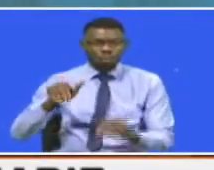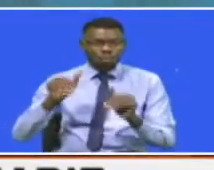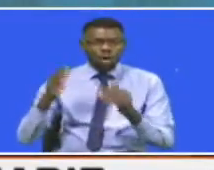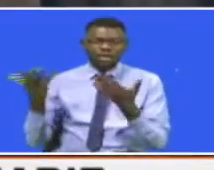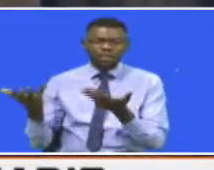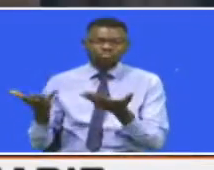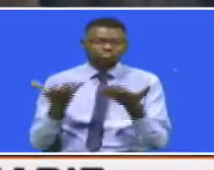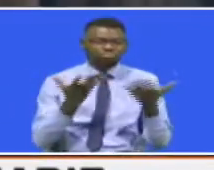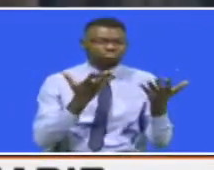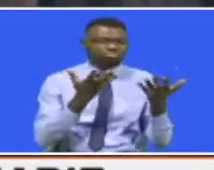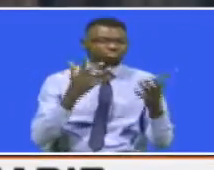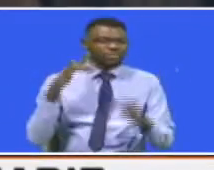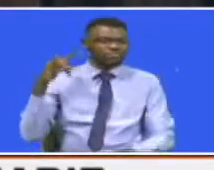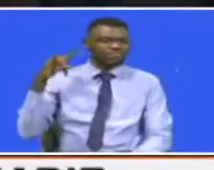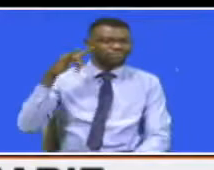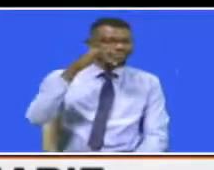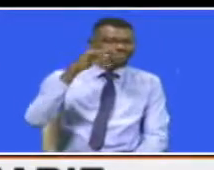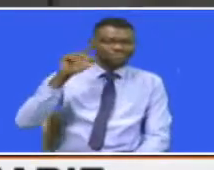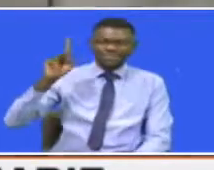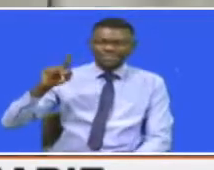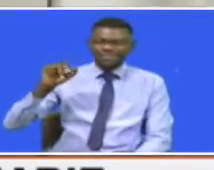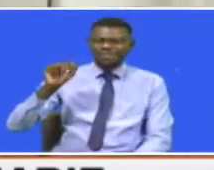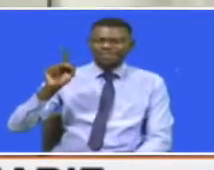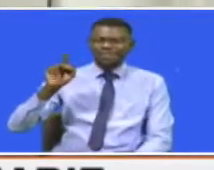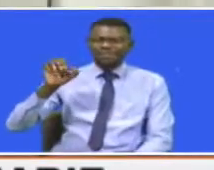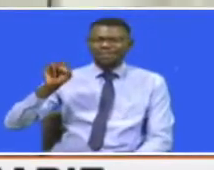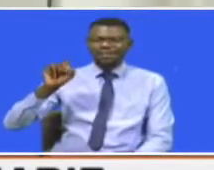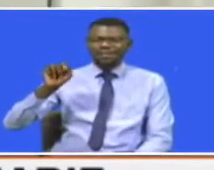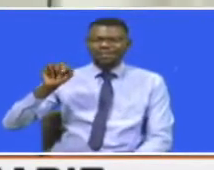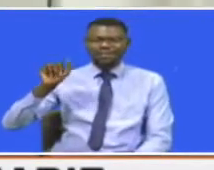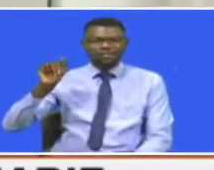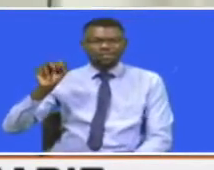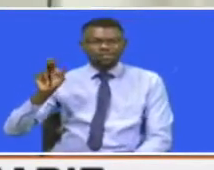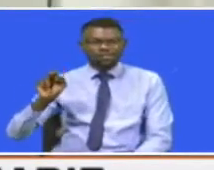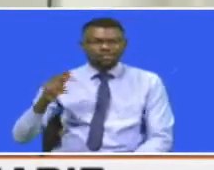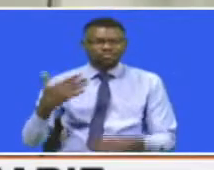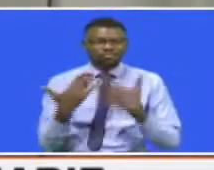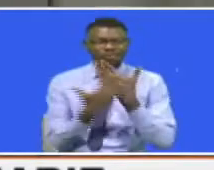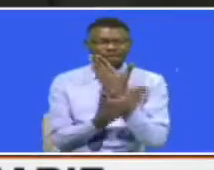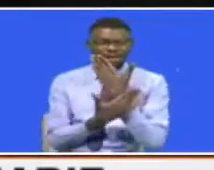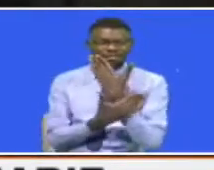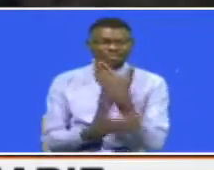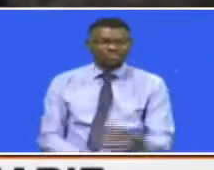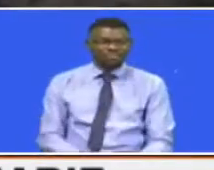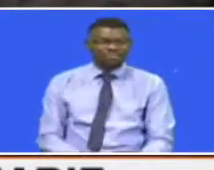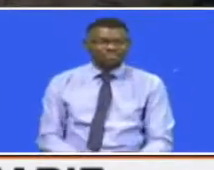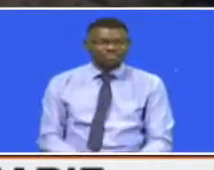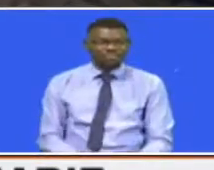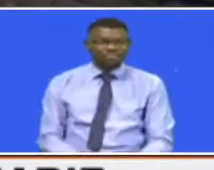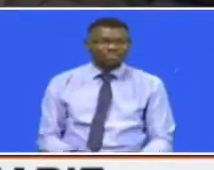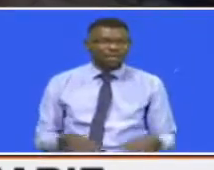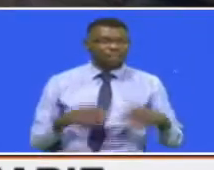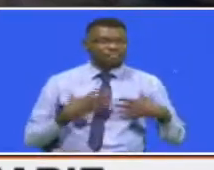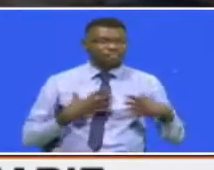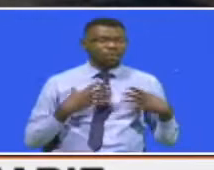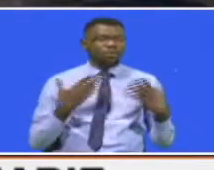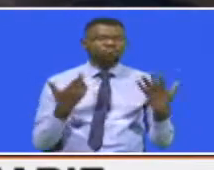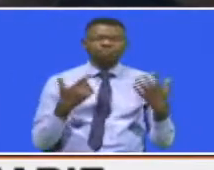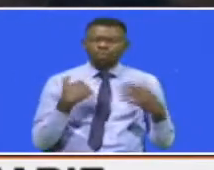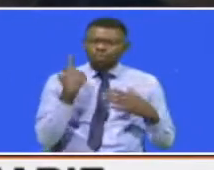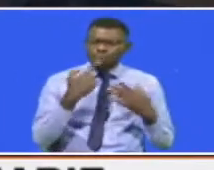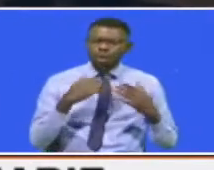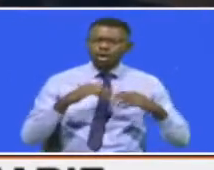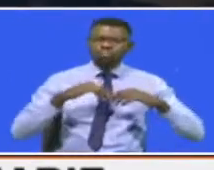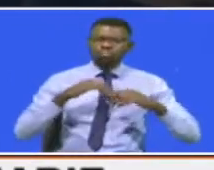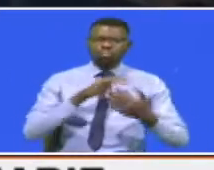hadi Pakistan. How it's been described is that there's been one rule for the elite, especially the elite that's connected to power,